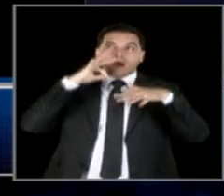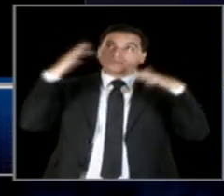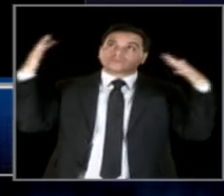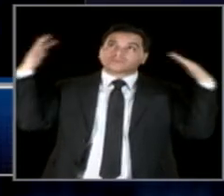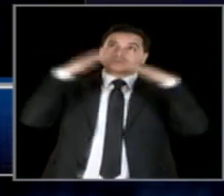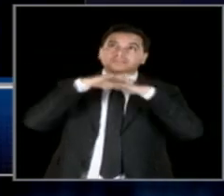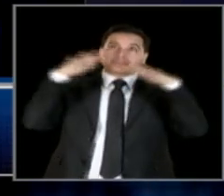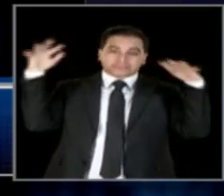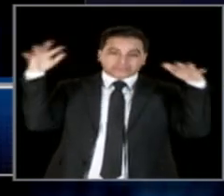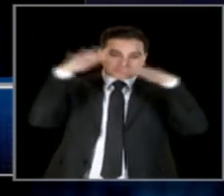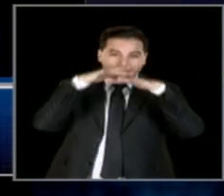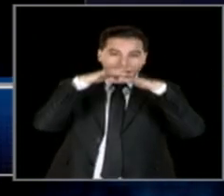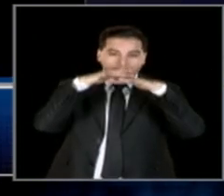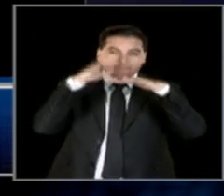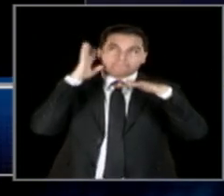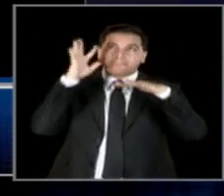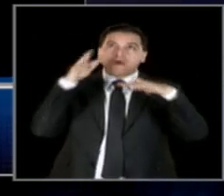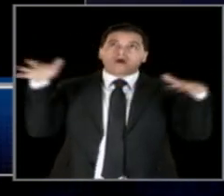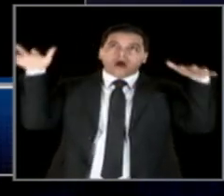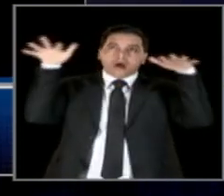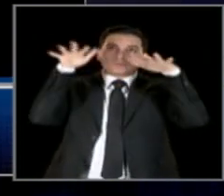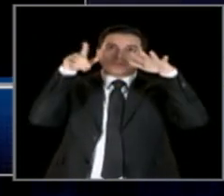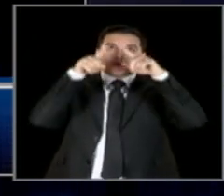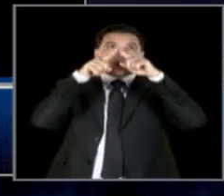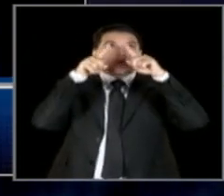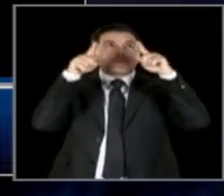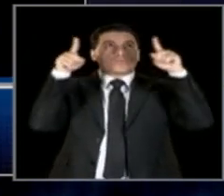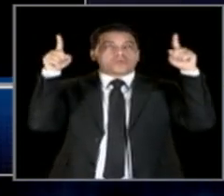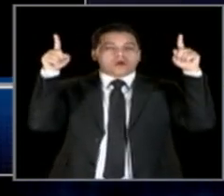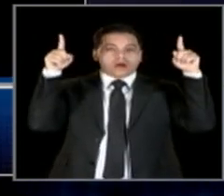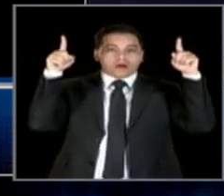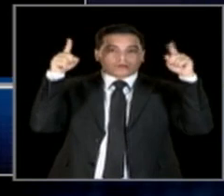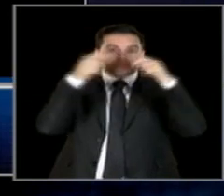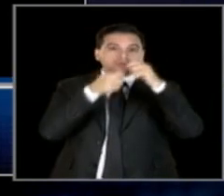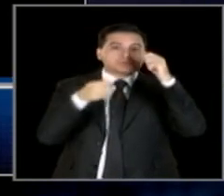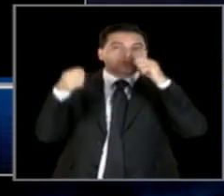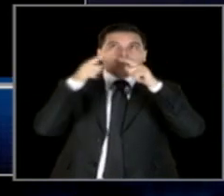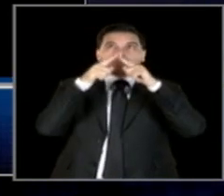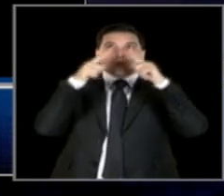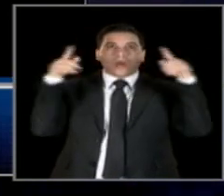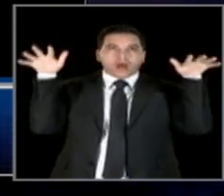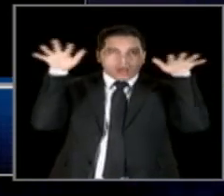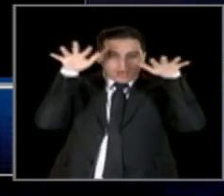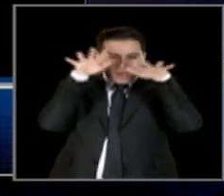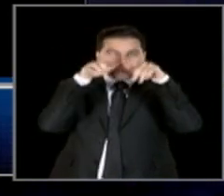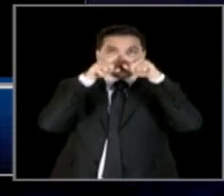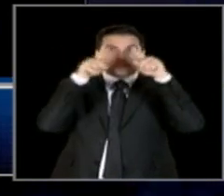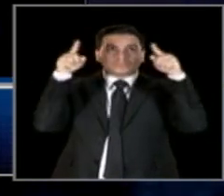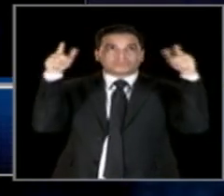الأوسط؟ في أي مدينة سعودية تقع ثاني أطول ناطحة سحاب في الشرق